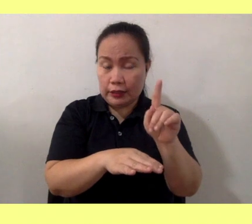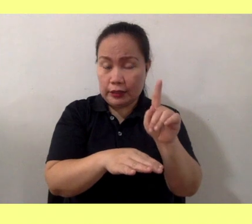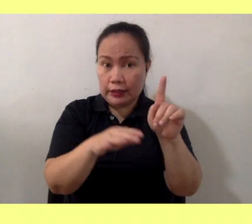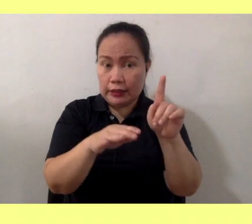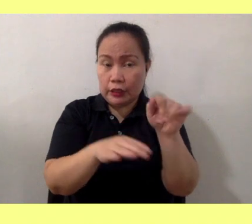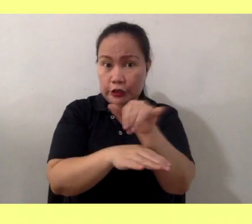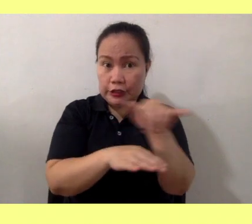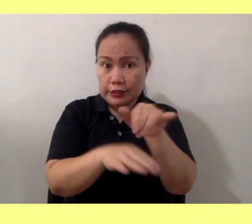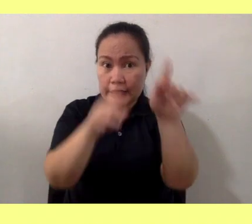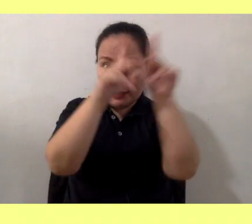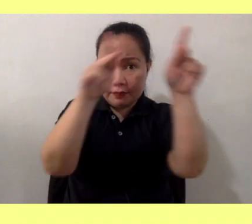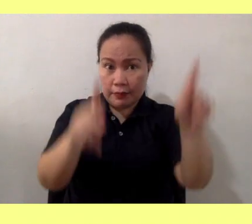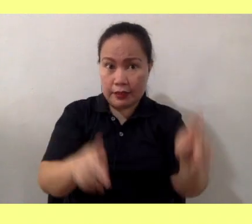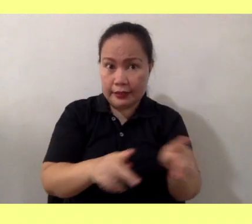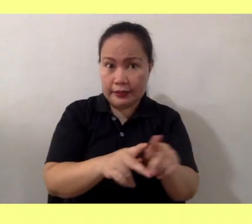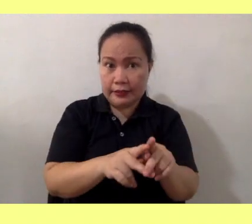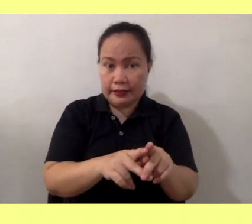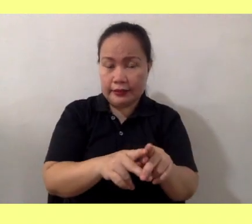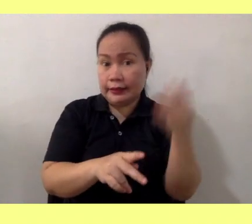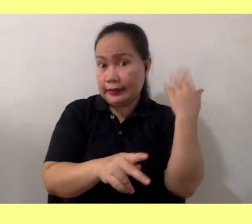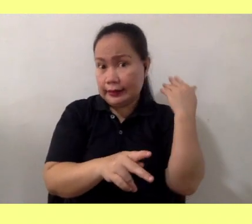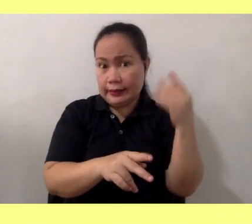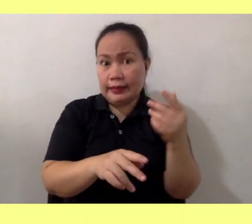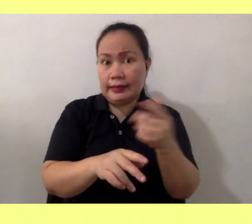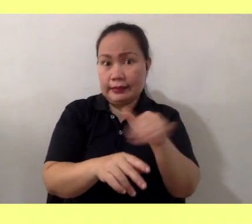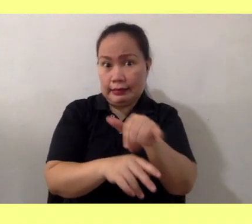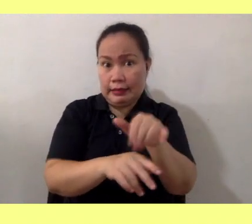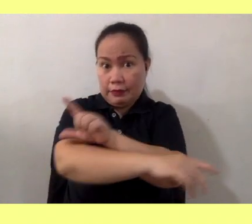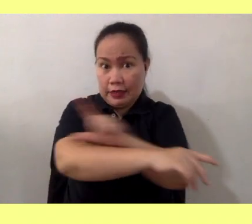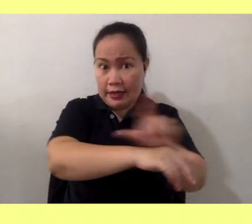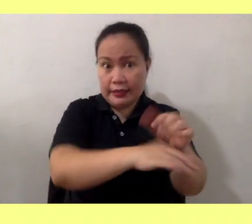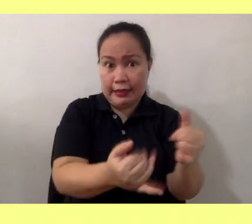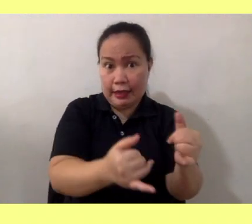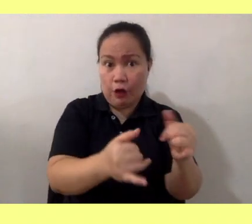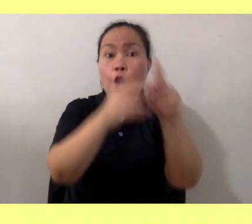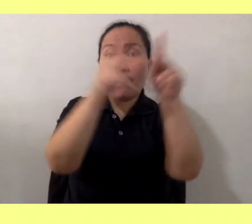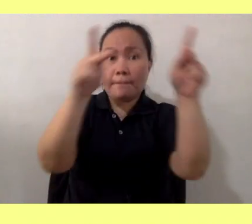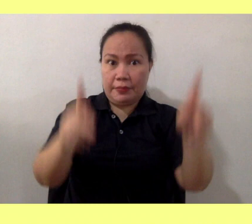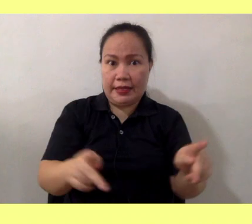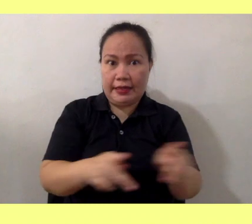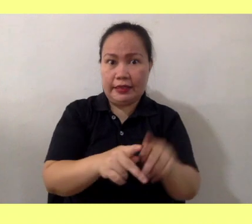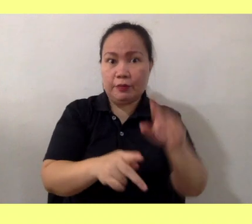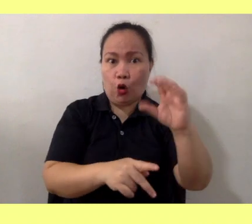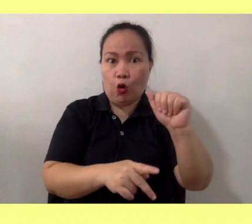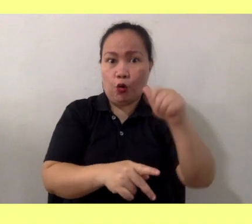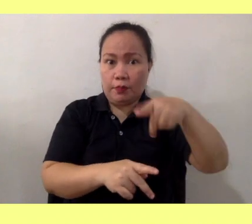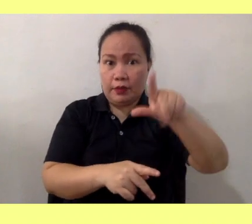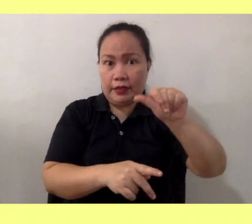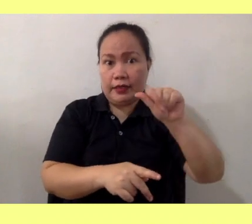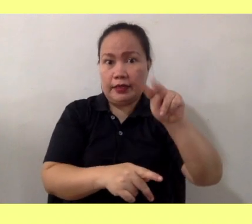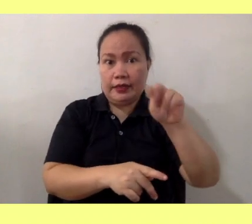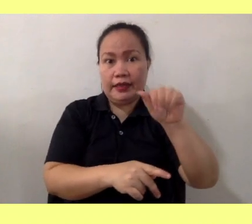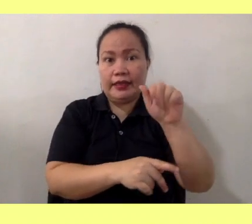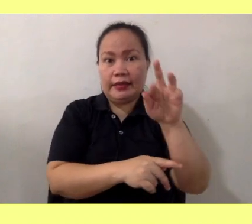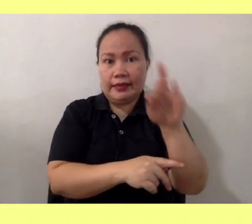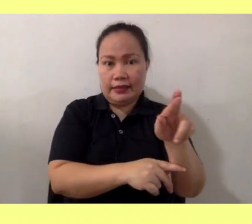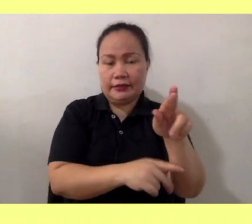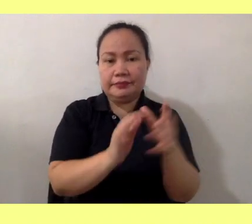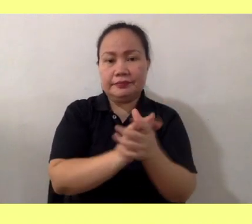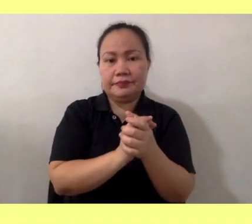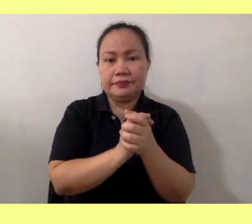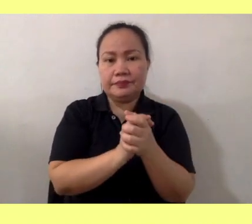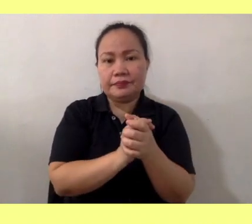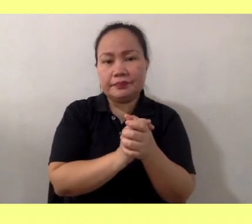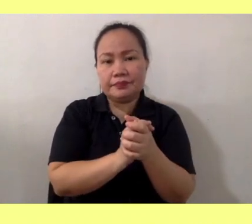na nasa isang plane. Kanina, sa isang line. Okay? So, kapag ang points po natin nasa isang